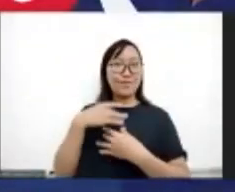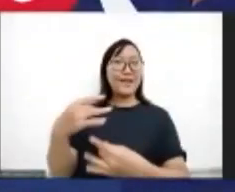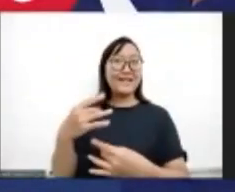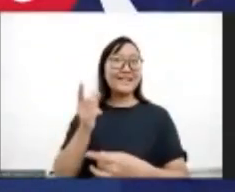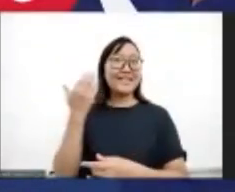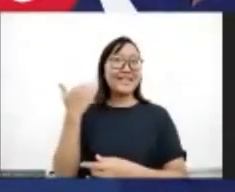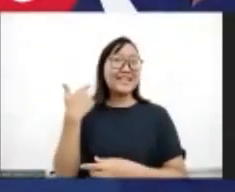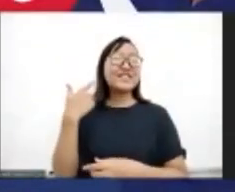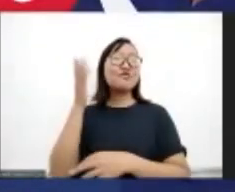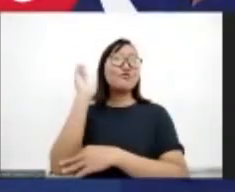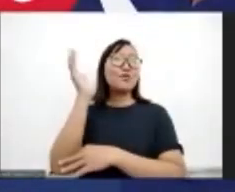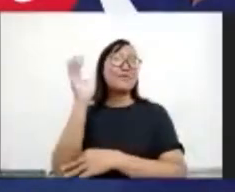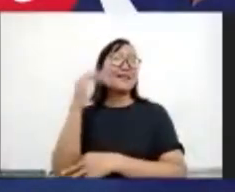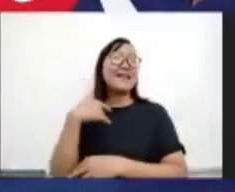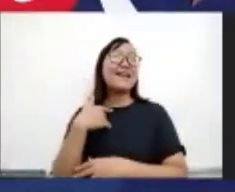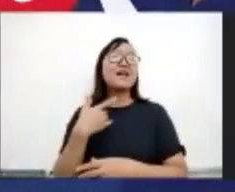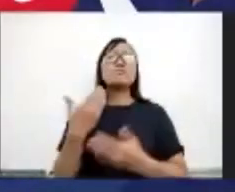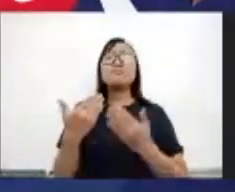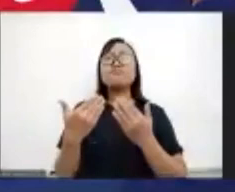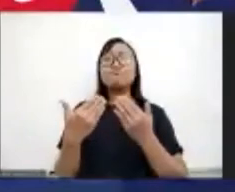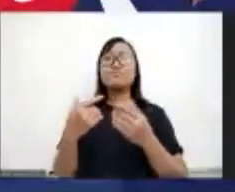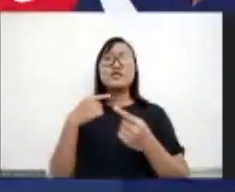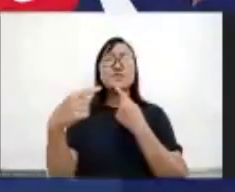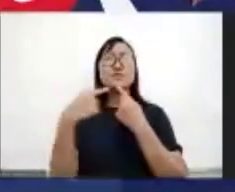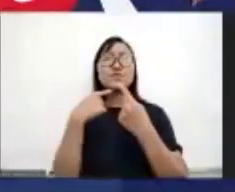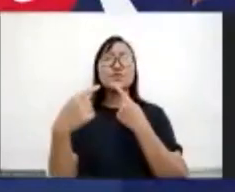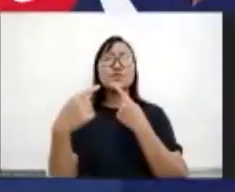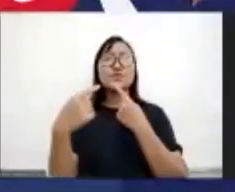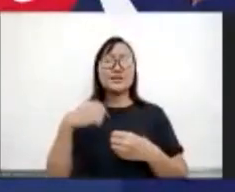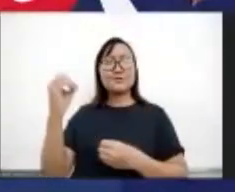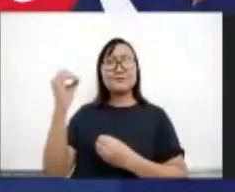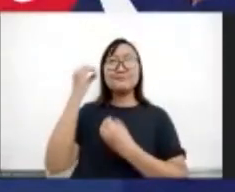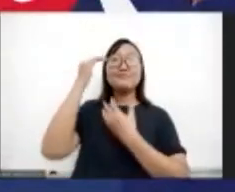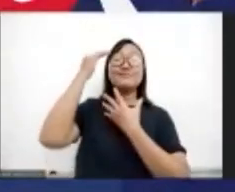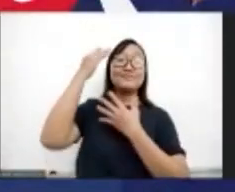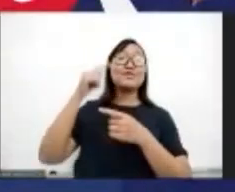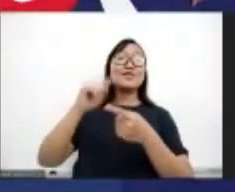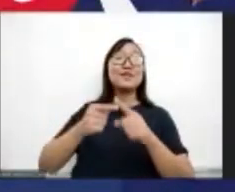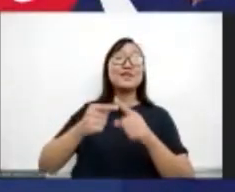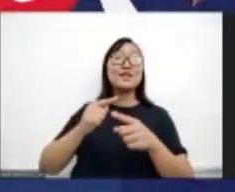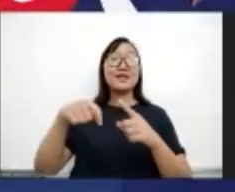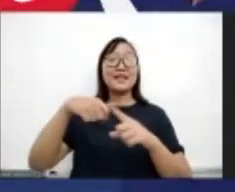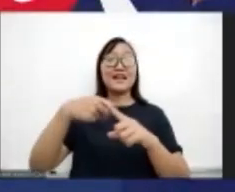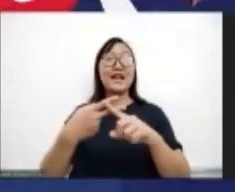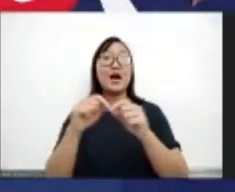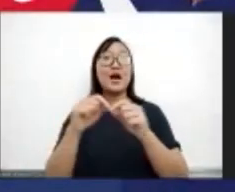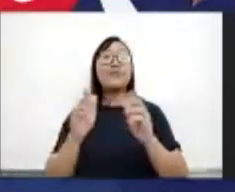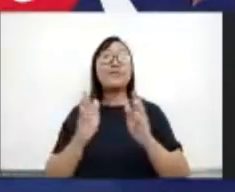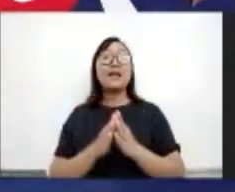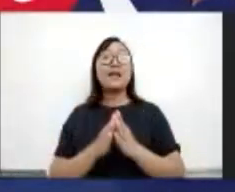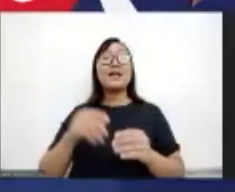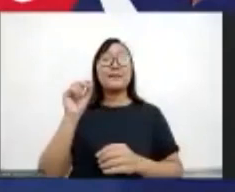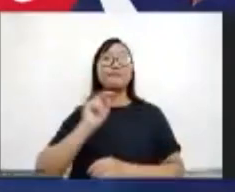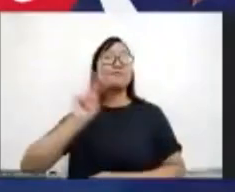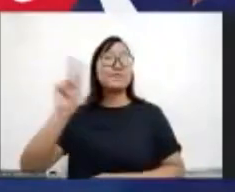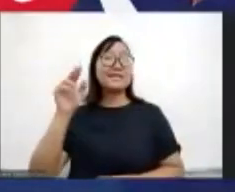webinar pada hari ini semoga diskusi ini dapat memberikan Inside Insert baru bagi rekan-rekan cave dan para fish traveler semua mengenai